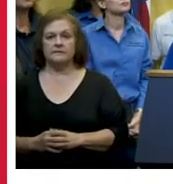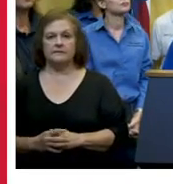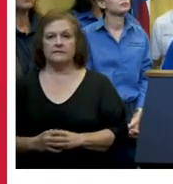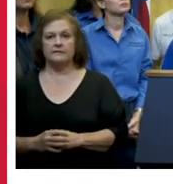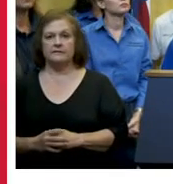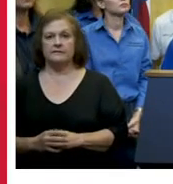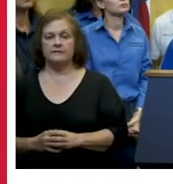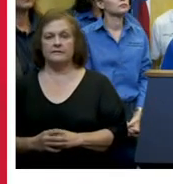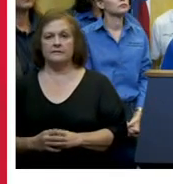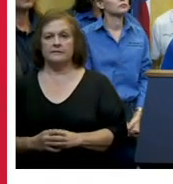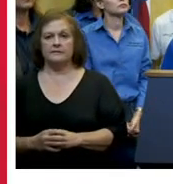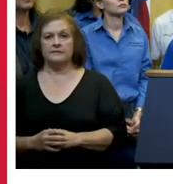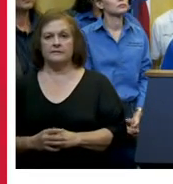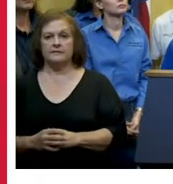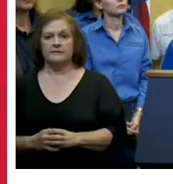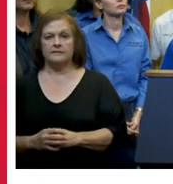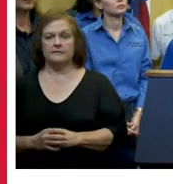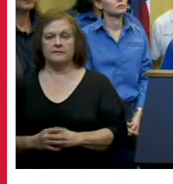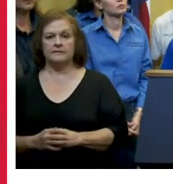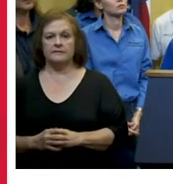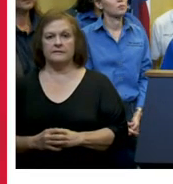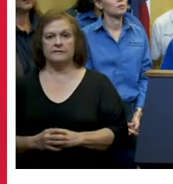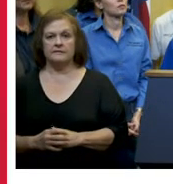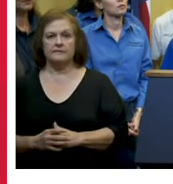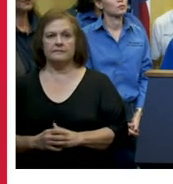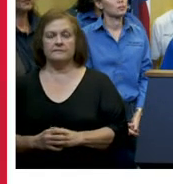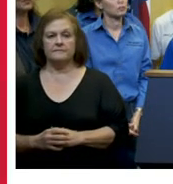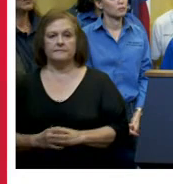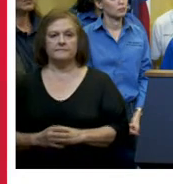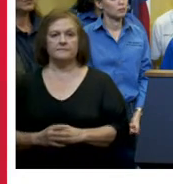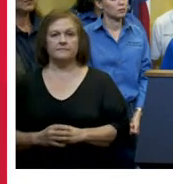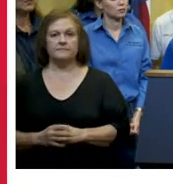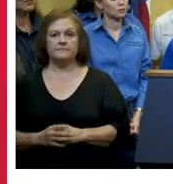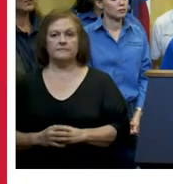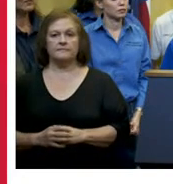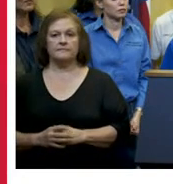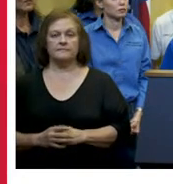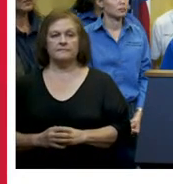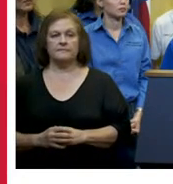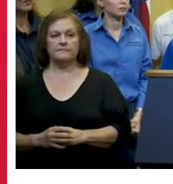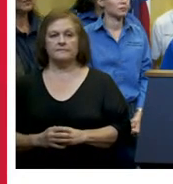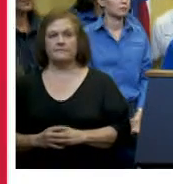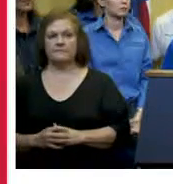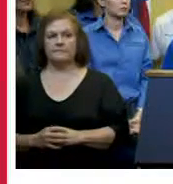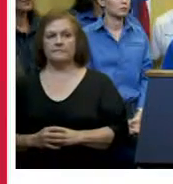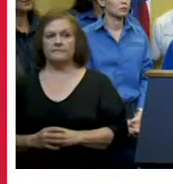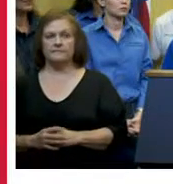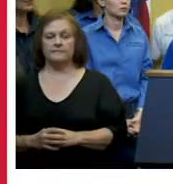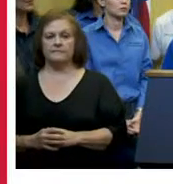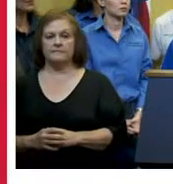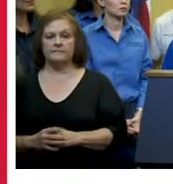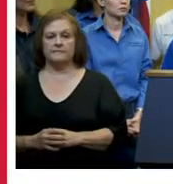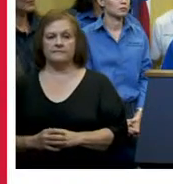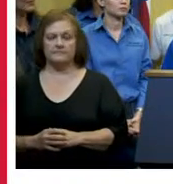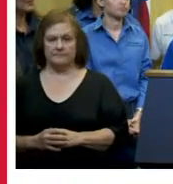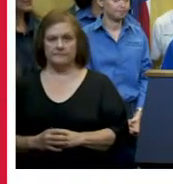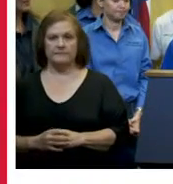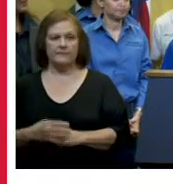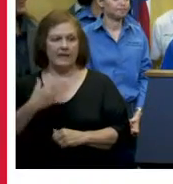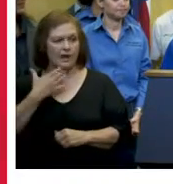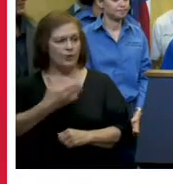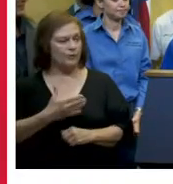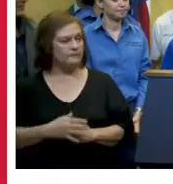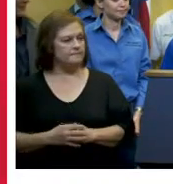vị là đền cứ đừng có làm làm cái gì mà nó có sẽ ảnh hưởng đến đền đình của quý vị cảm ơn quý vị thank you very much